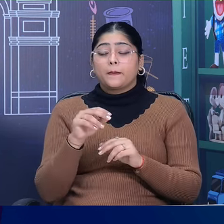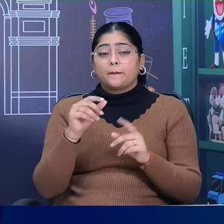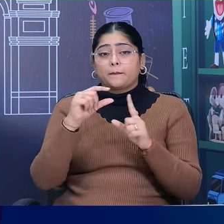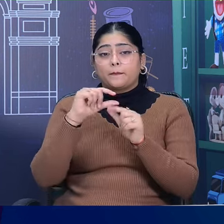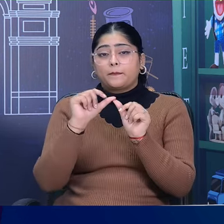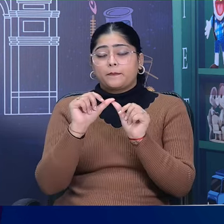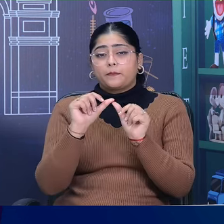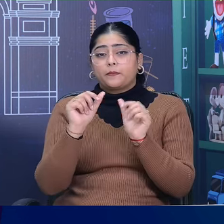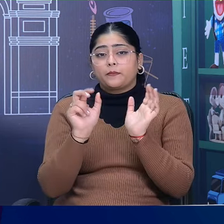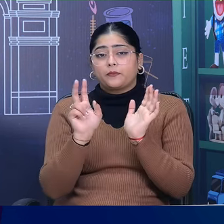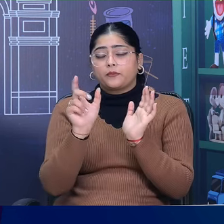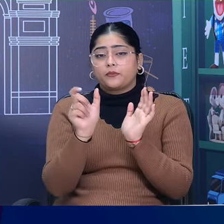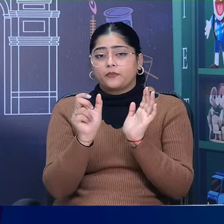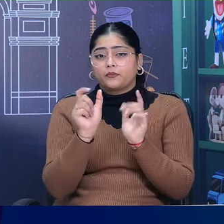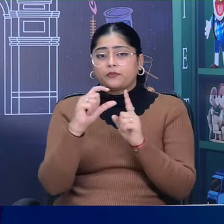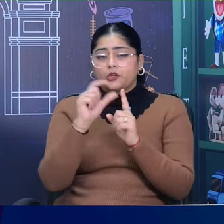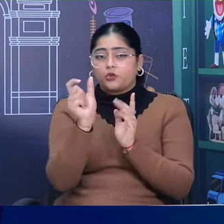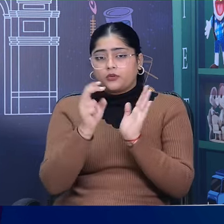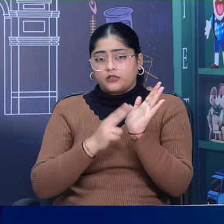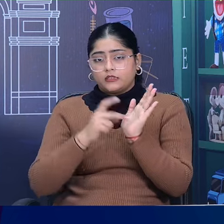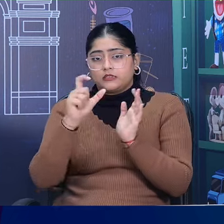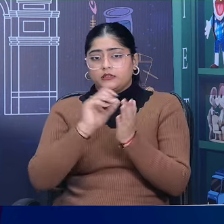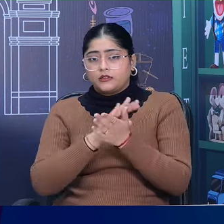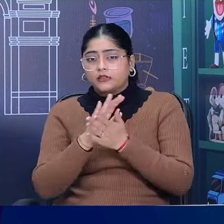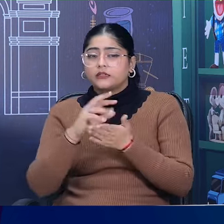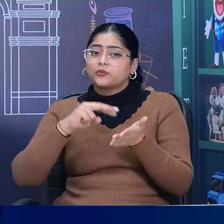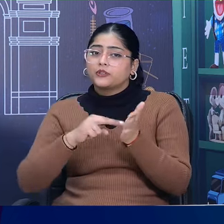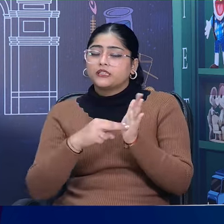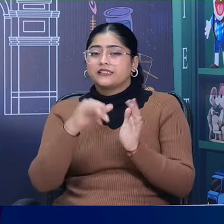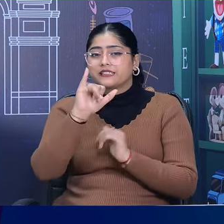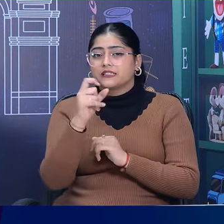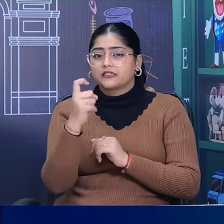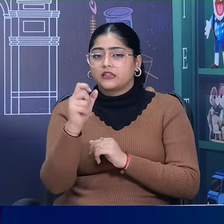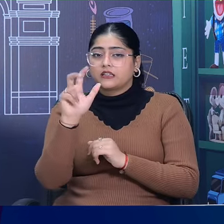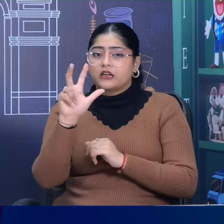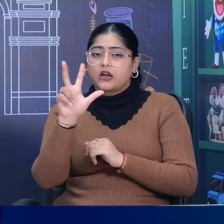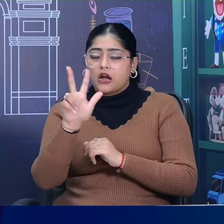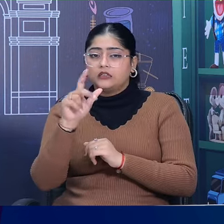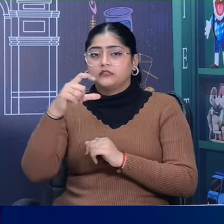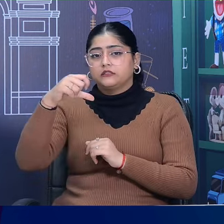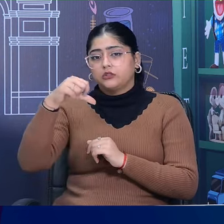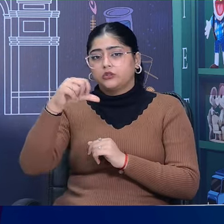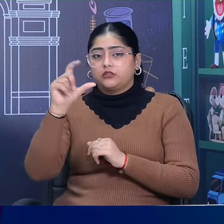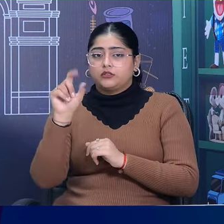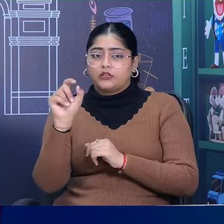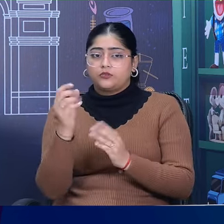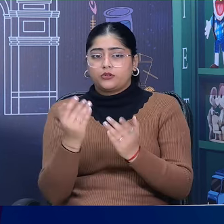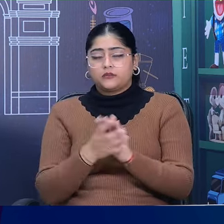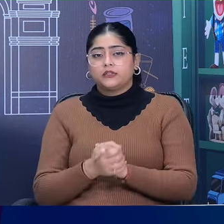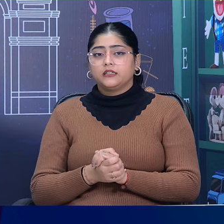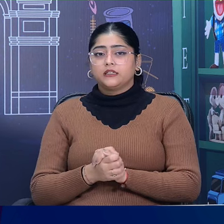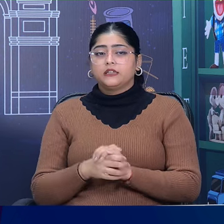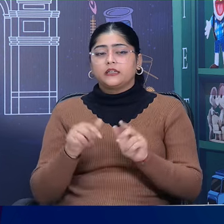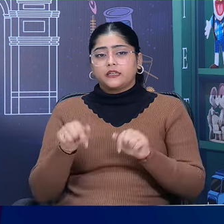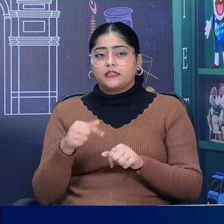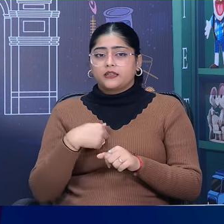9 10 भी हो सकता है कैसे वो हम इस चैप्टर में आगे समझने की कोशिश करेंगे तो जी जी